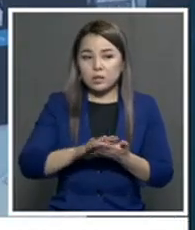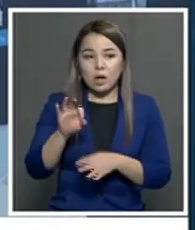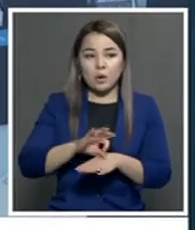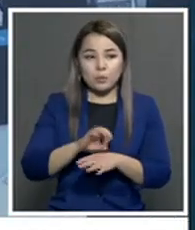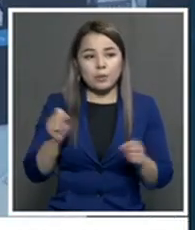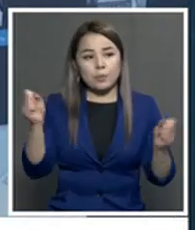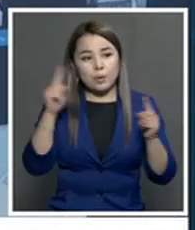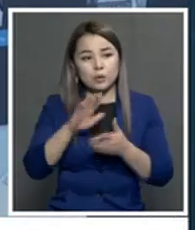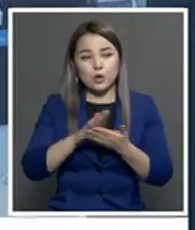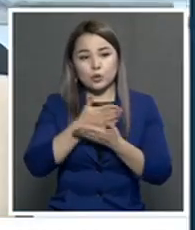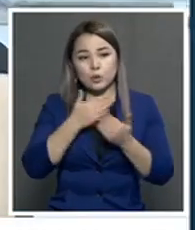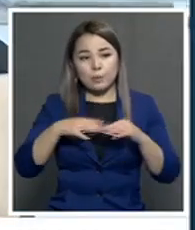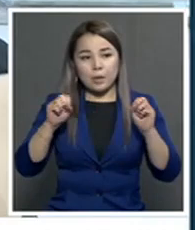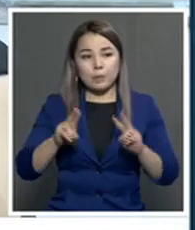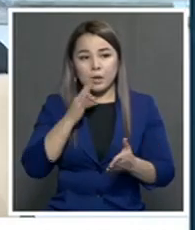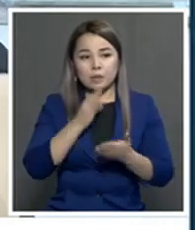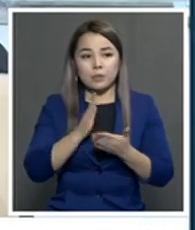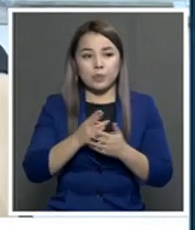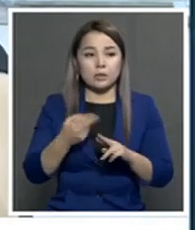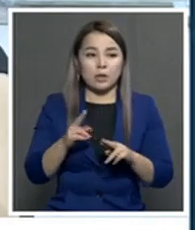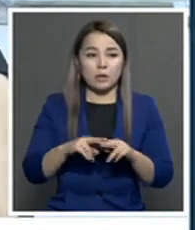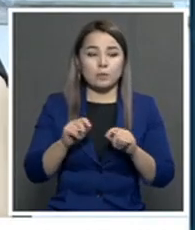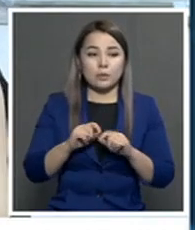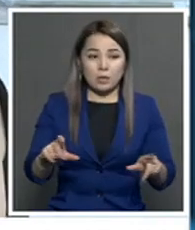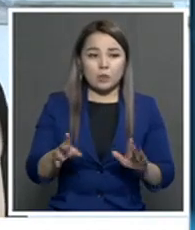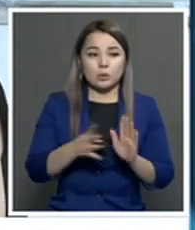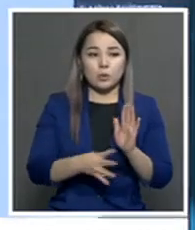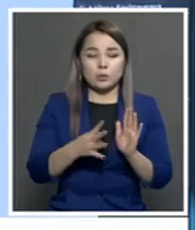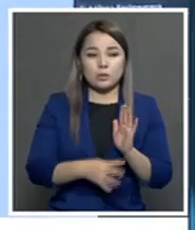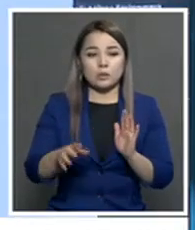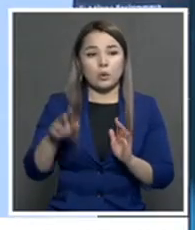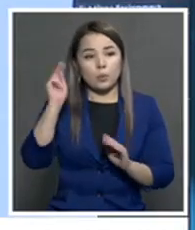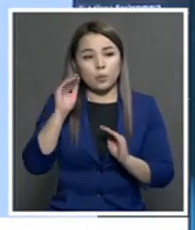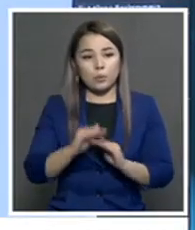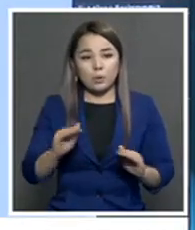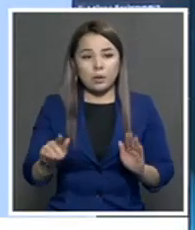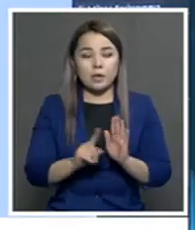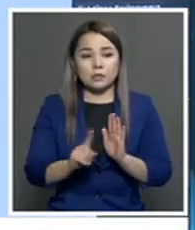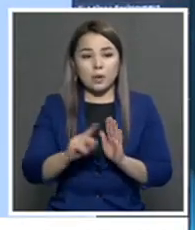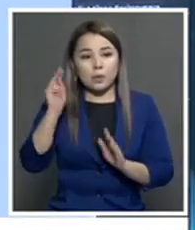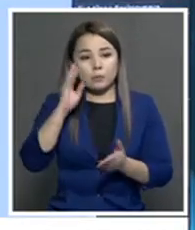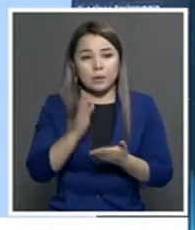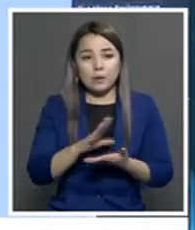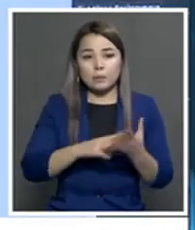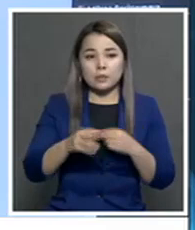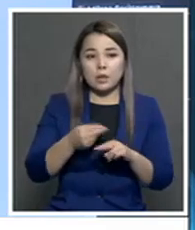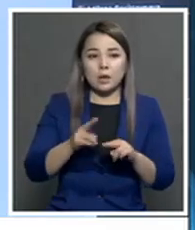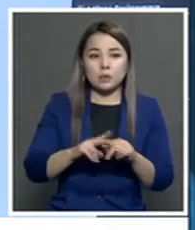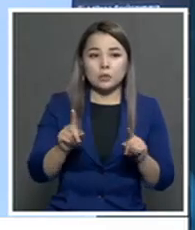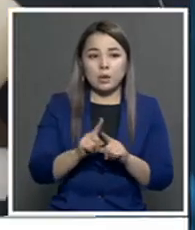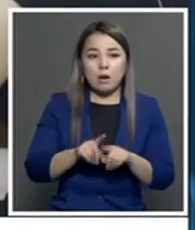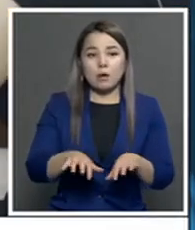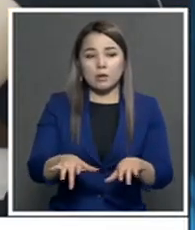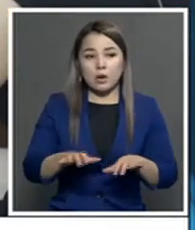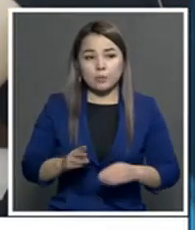белгілері анықталған жоқ, дейді мамандар. Бұл мектепте 90 оқушы білім алады екен. Олардың қажет деген 40-ына